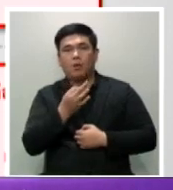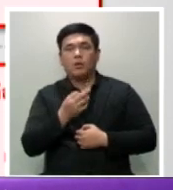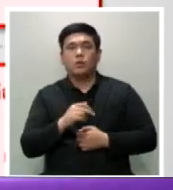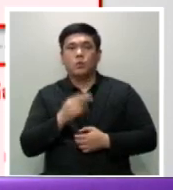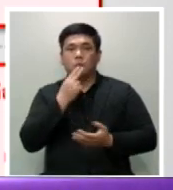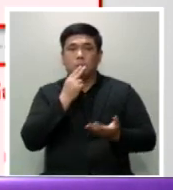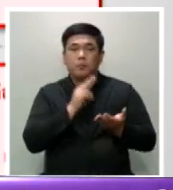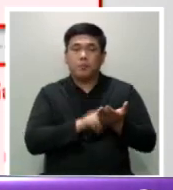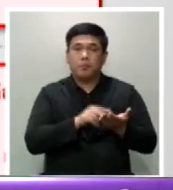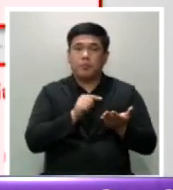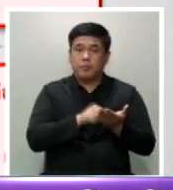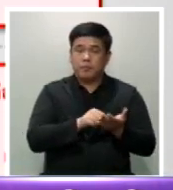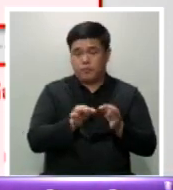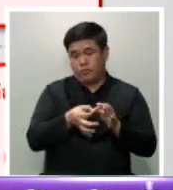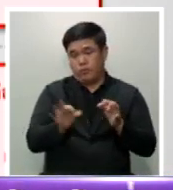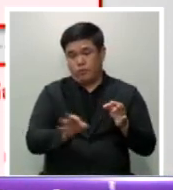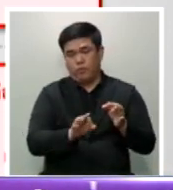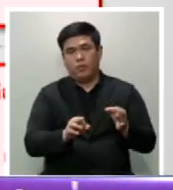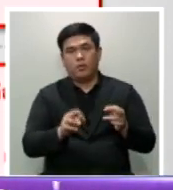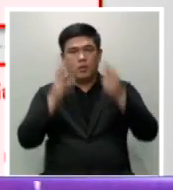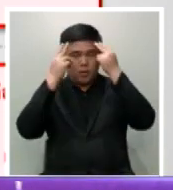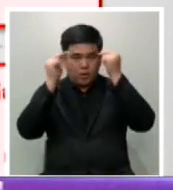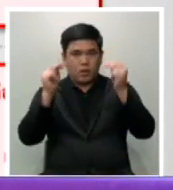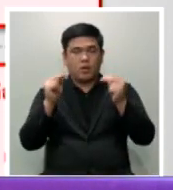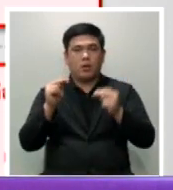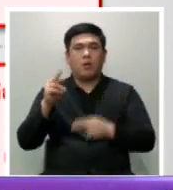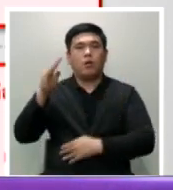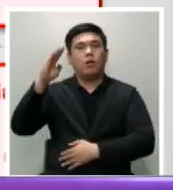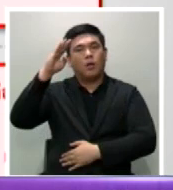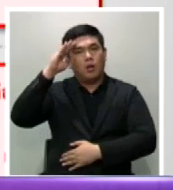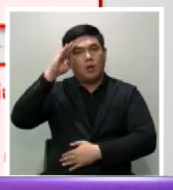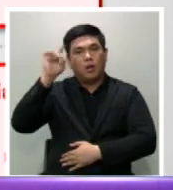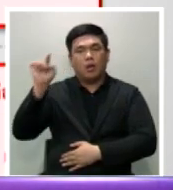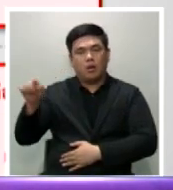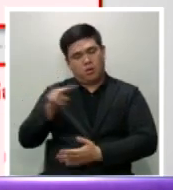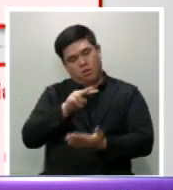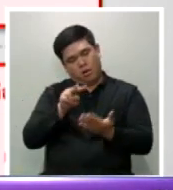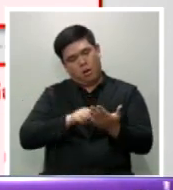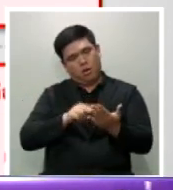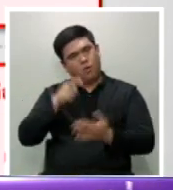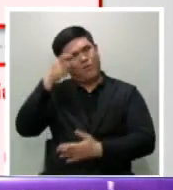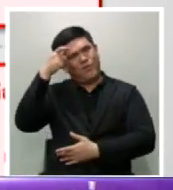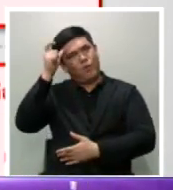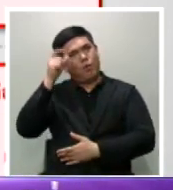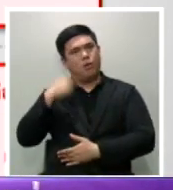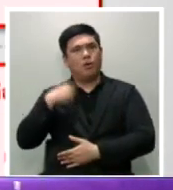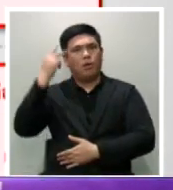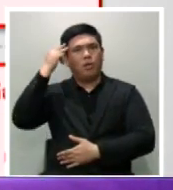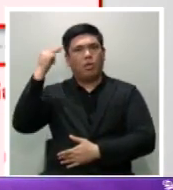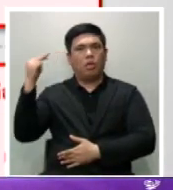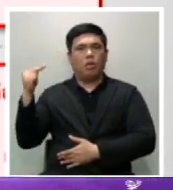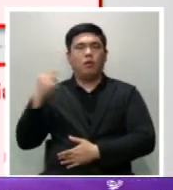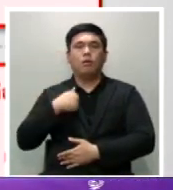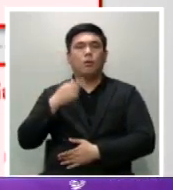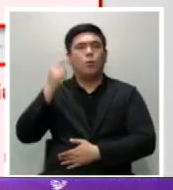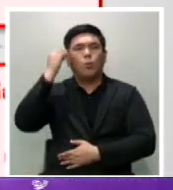ายเขาที่เขียนมานั้นท่านนายกรัฐมนตรีที่ชื่อพลเอกประยุทธ์จันทร์โอชาอ่านแล้วท่านก็งงเพราะท่านไม่เคยรู้เรื่องฟิลิปบอริสมาก่อน